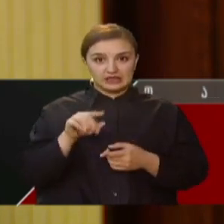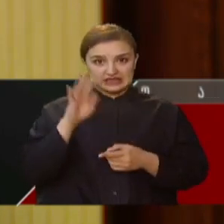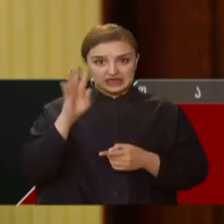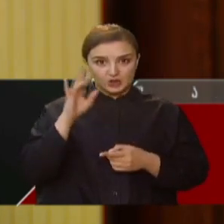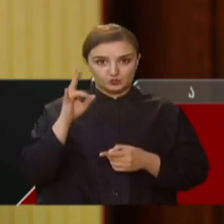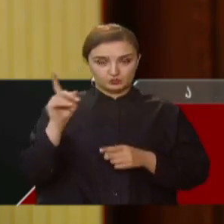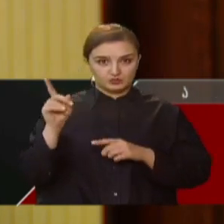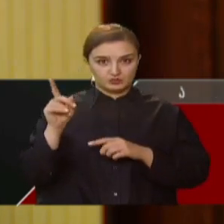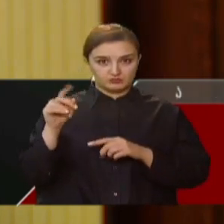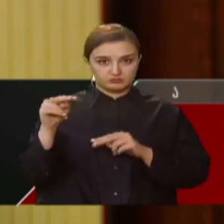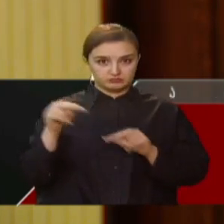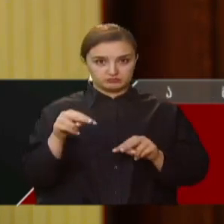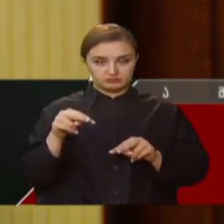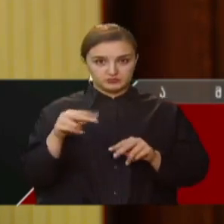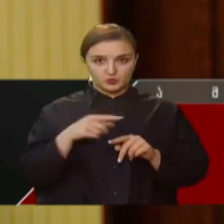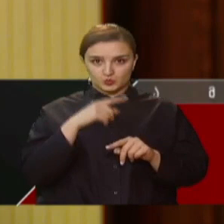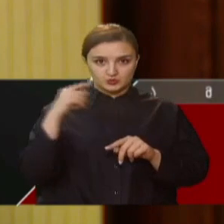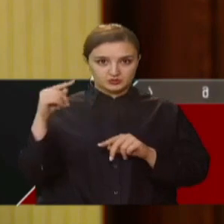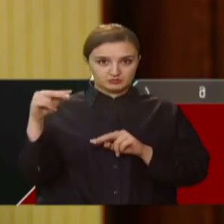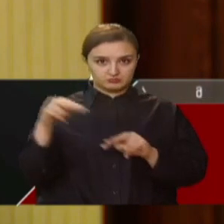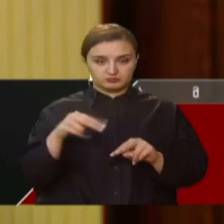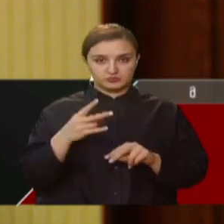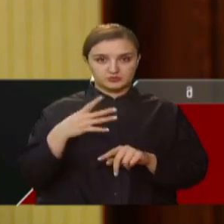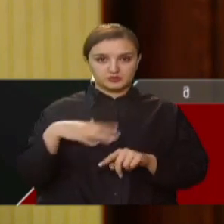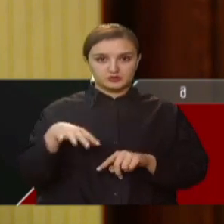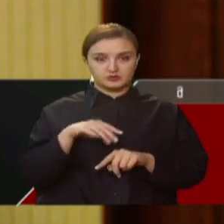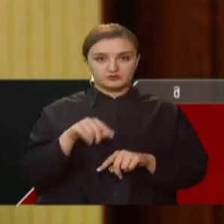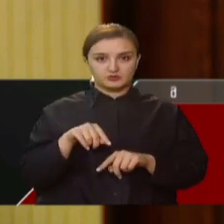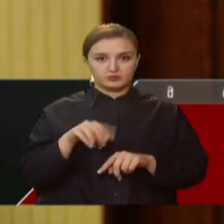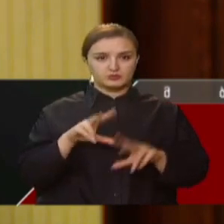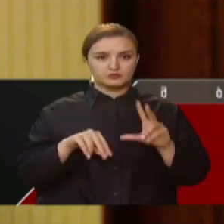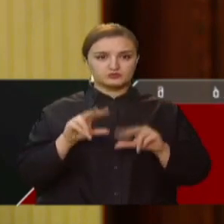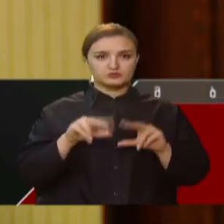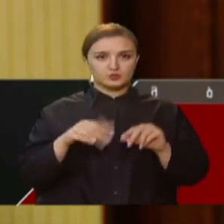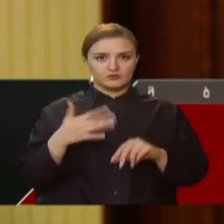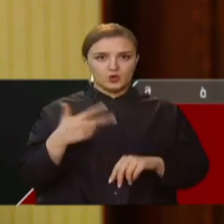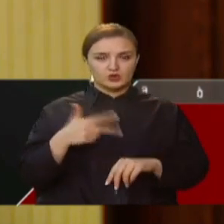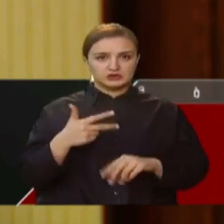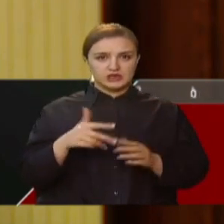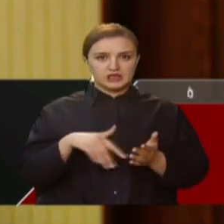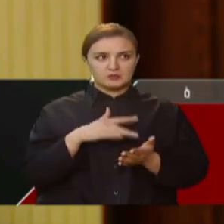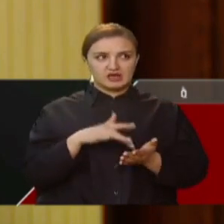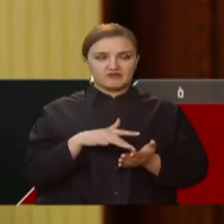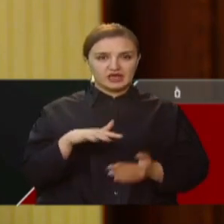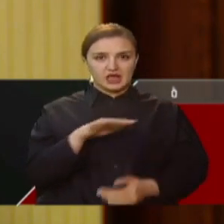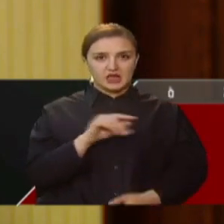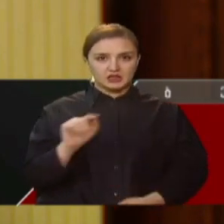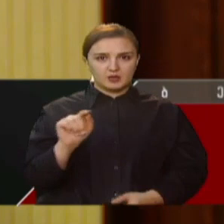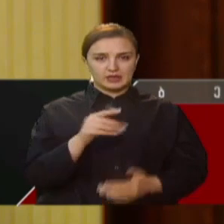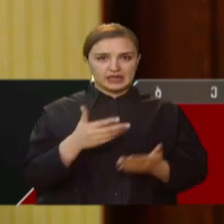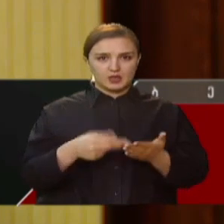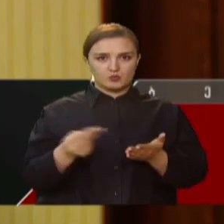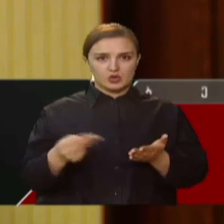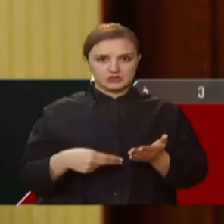iranista, ruseti si vse și romelic practicuat, ozdat ma kvekanam, heli